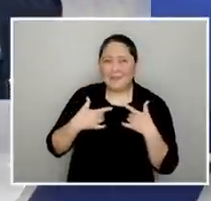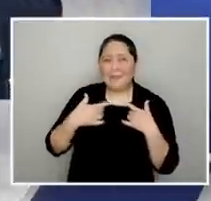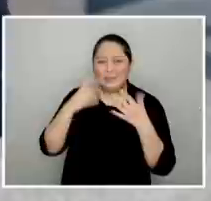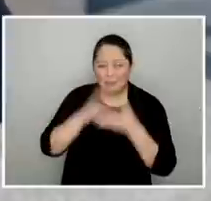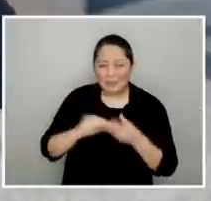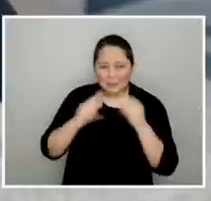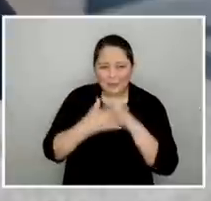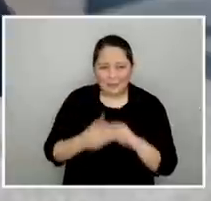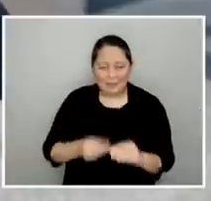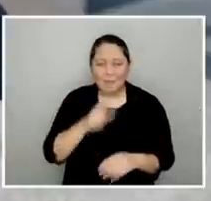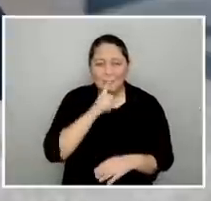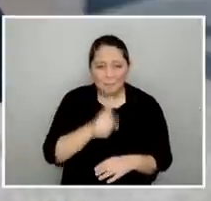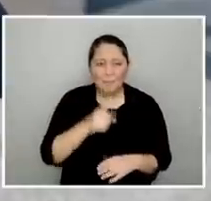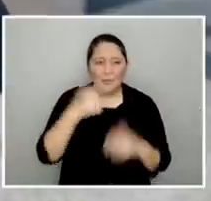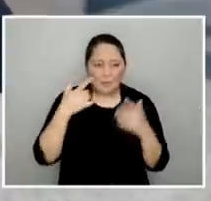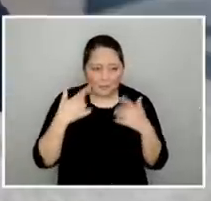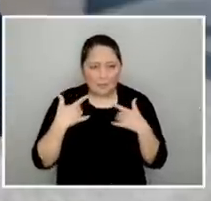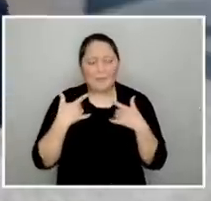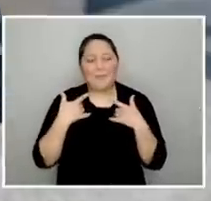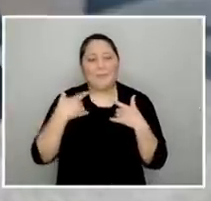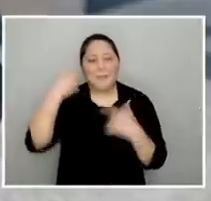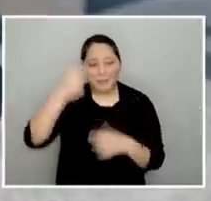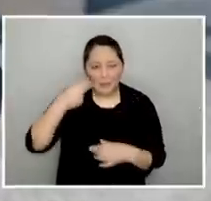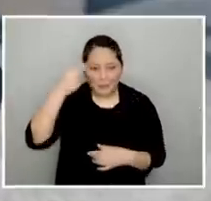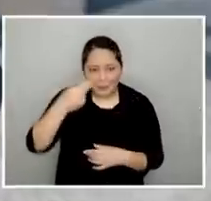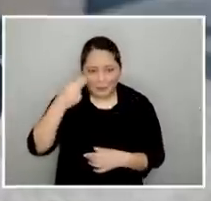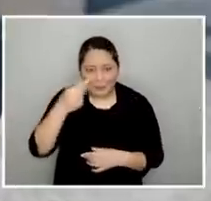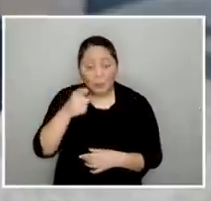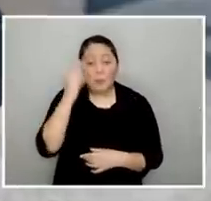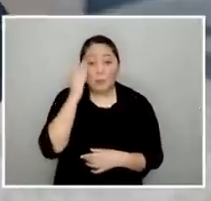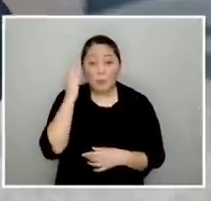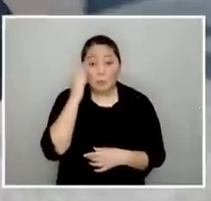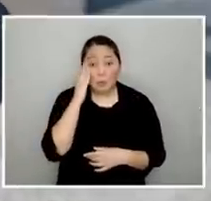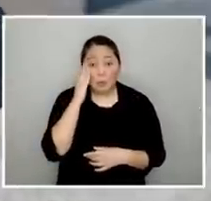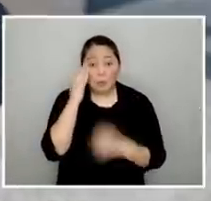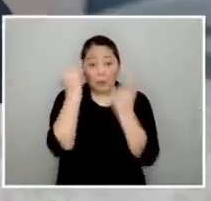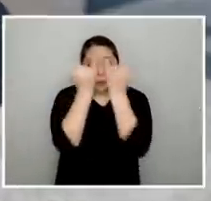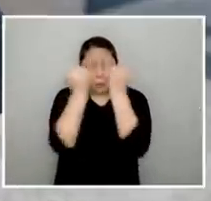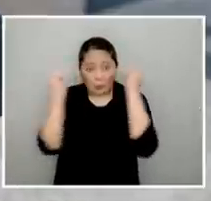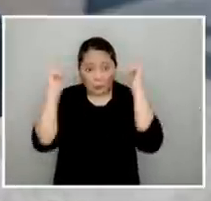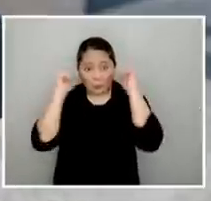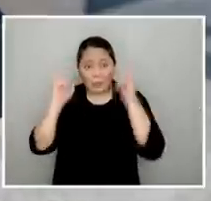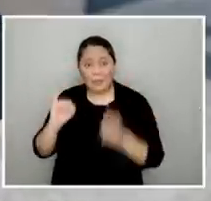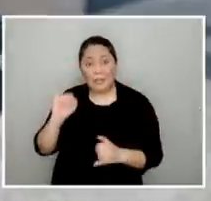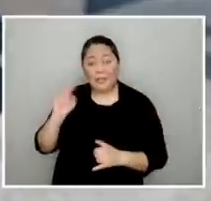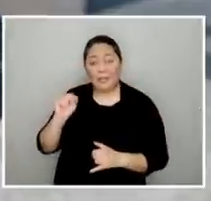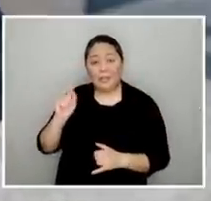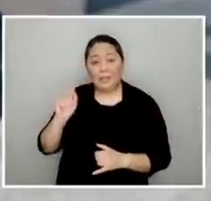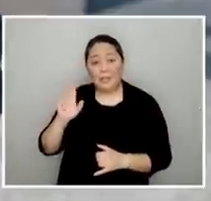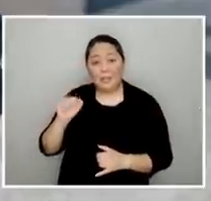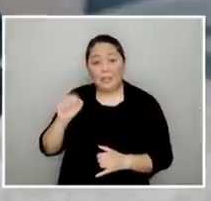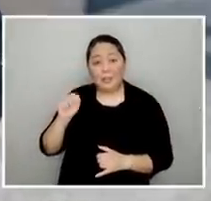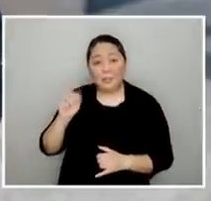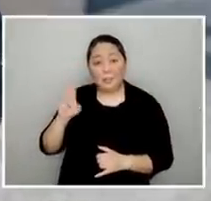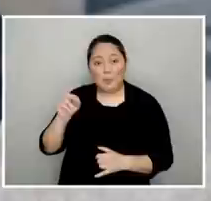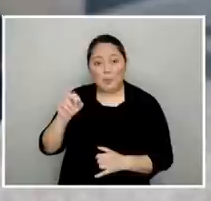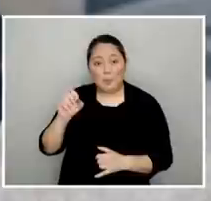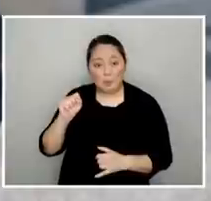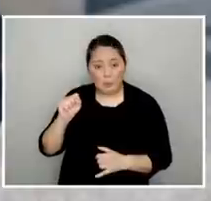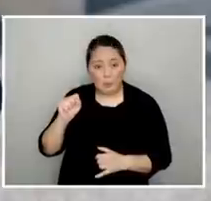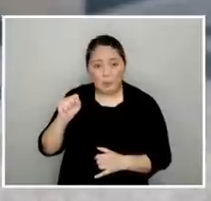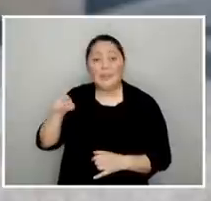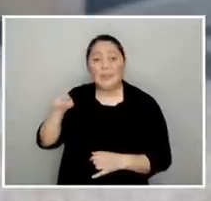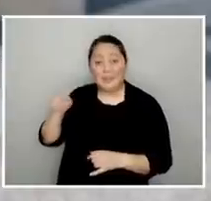na ang San Agustin Church sa Intramuros ang pinakamatandang simbahan na gawa sa